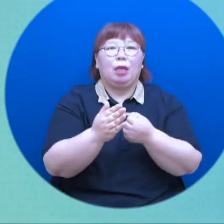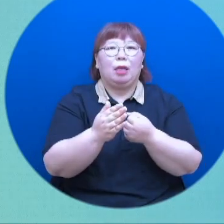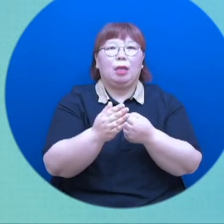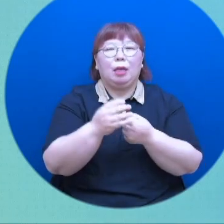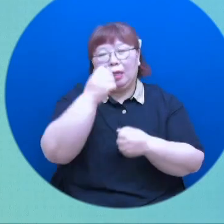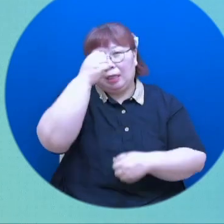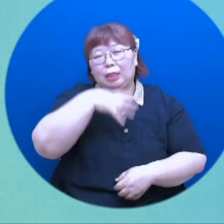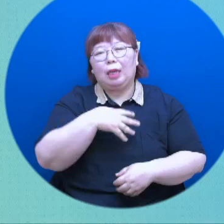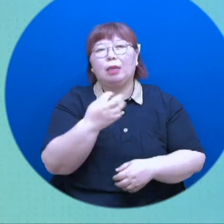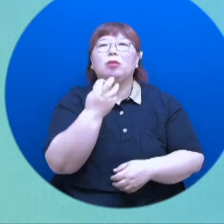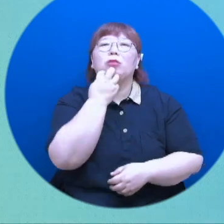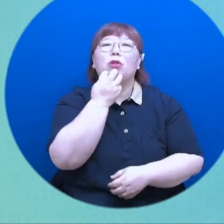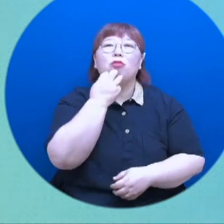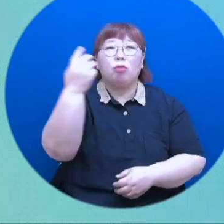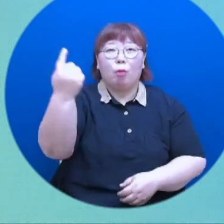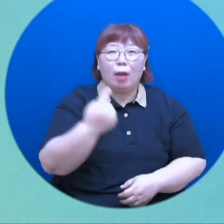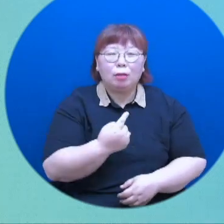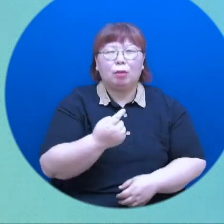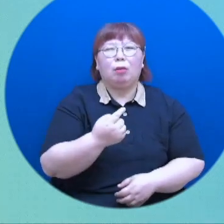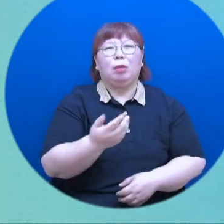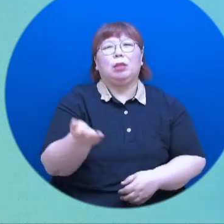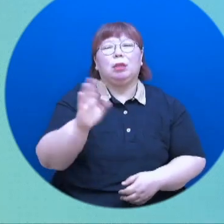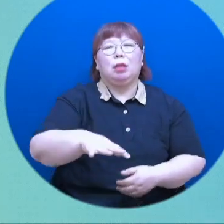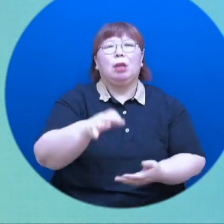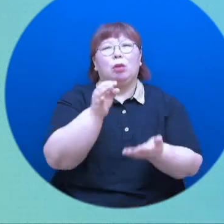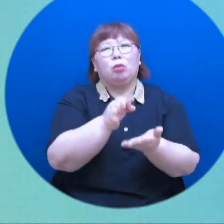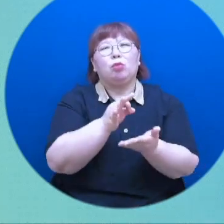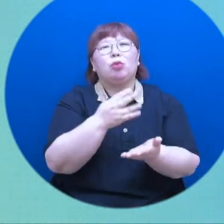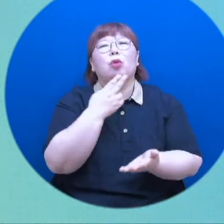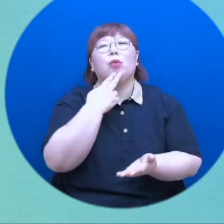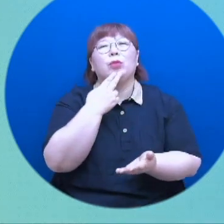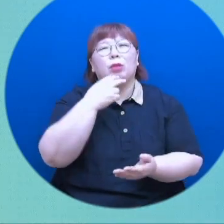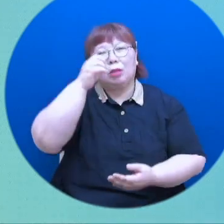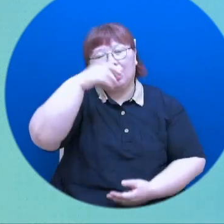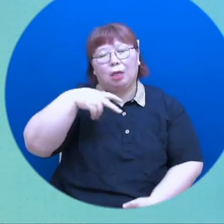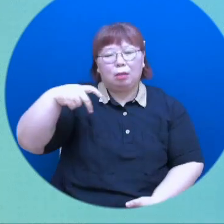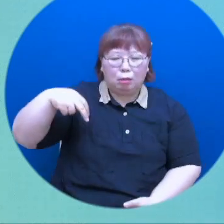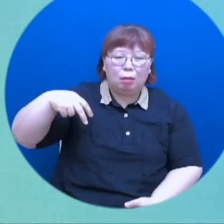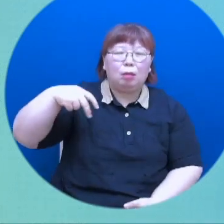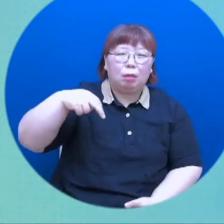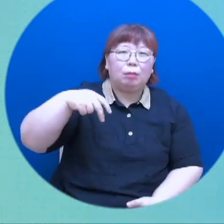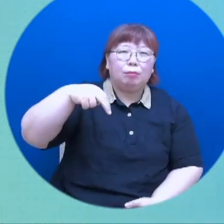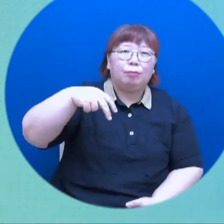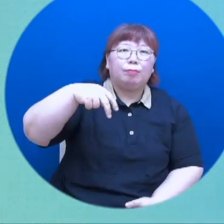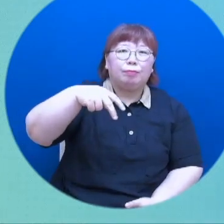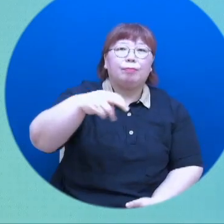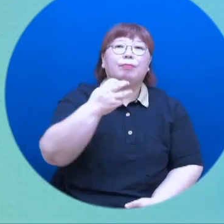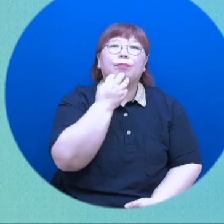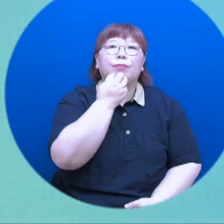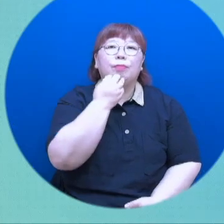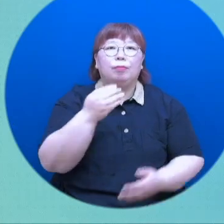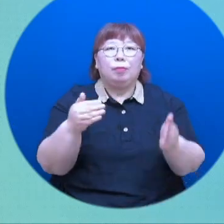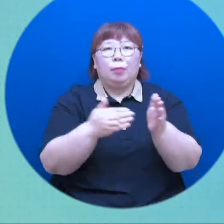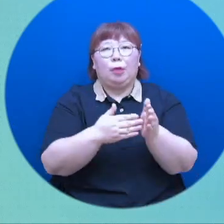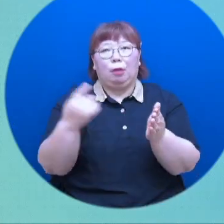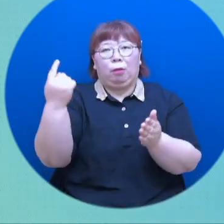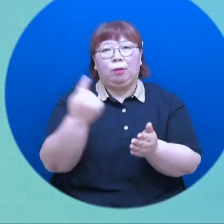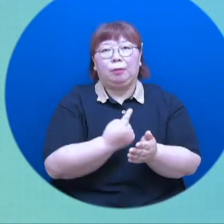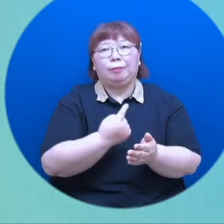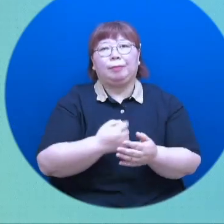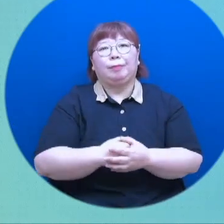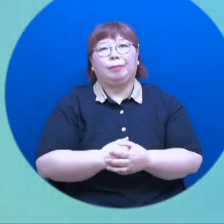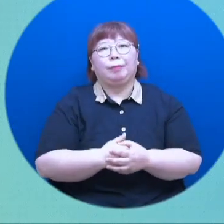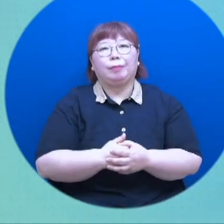근데 돈이 없으니까 집에서 차비를 갖지 못하고 그냥 걸어서 서울로 갈 작정하고